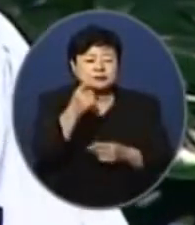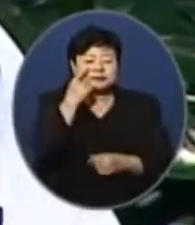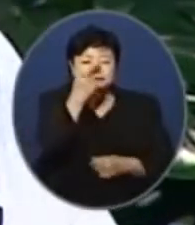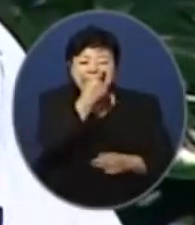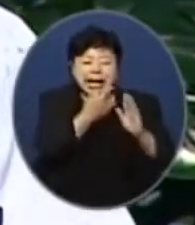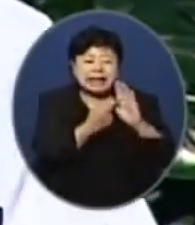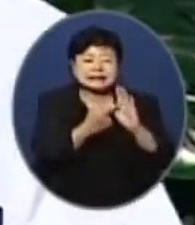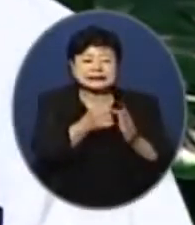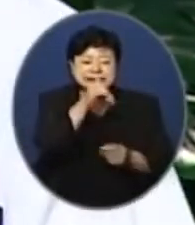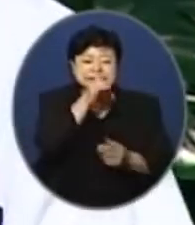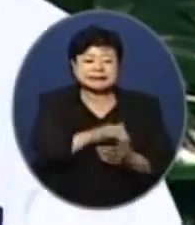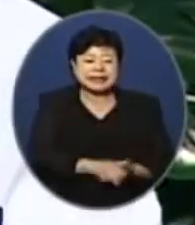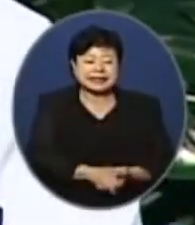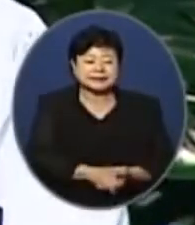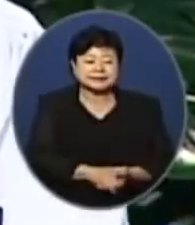있는데